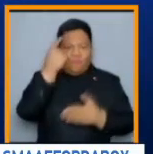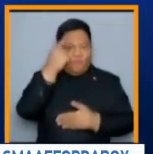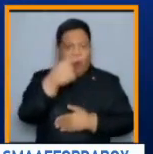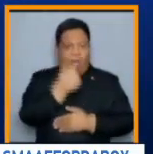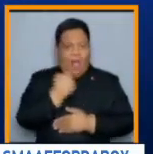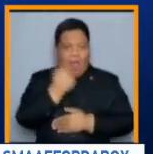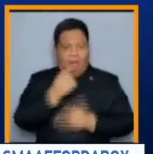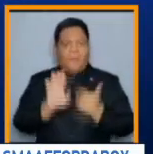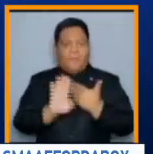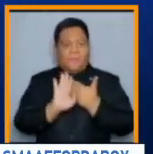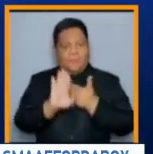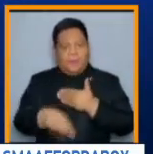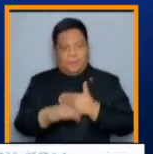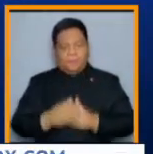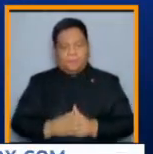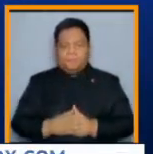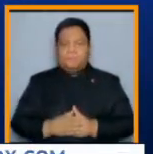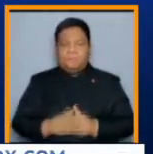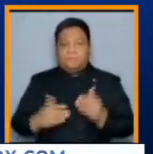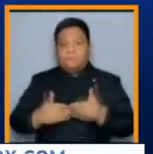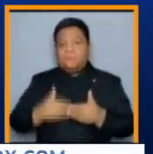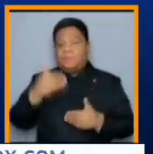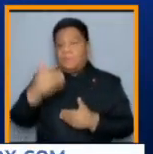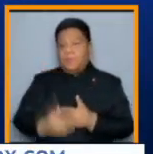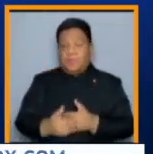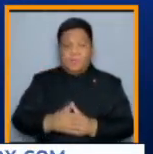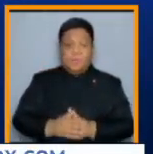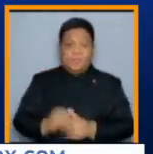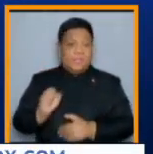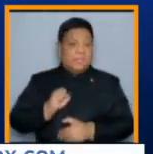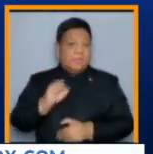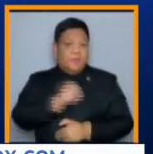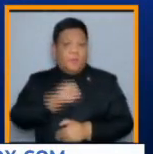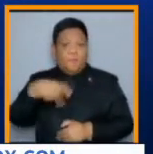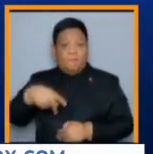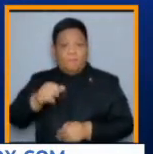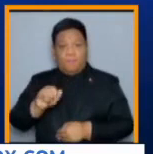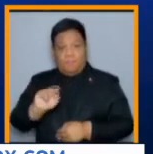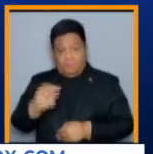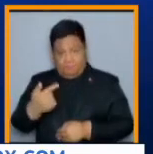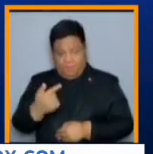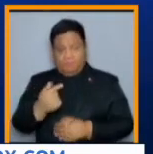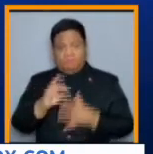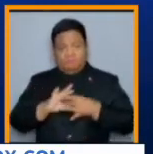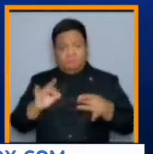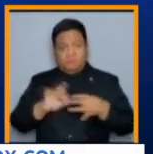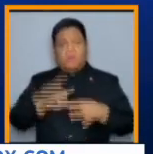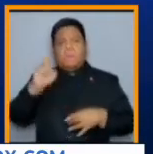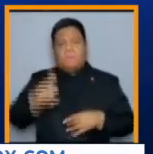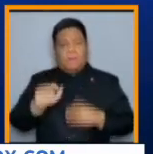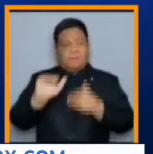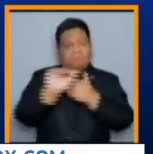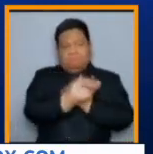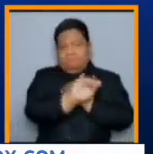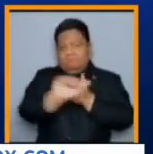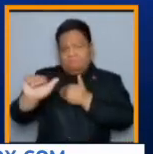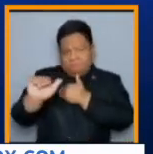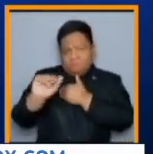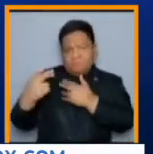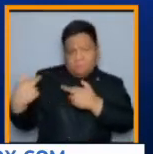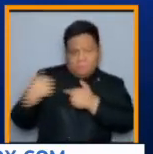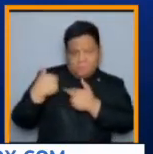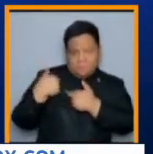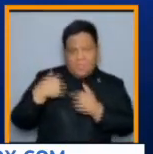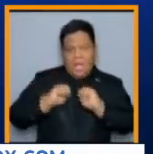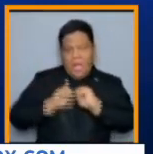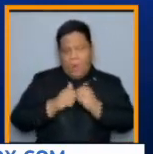Sabi naman ni Senador Ping Lacson, bawat isa sa atin dapat gawin ang kanyang papel sa pagsugpo ng virus at sa pagligtas ng buhay ng